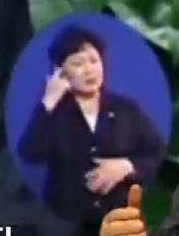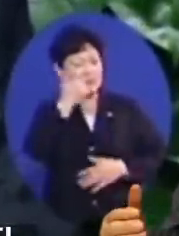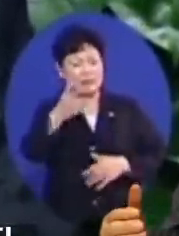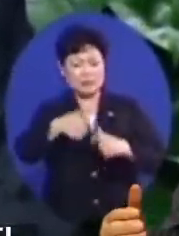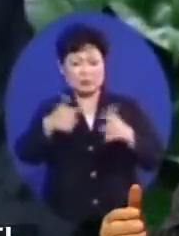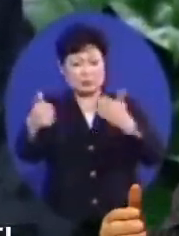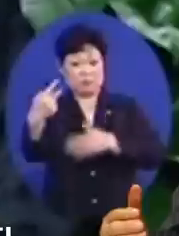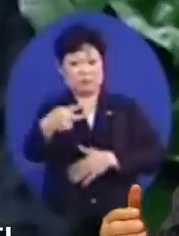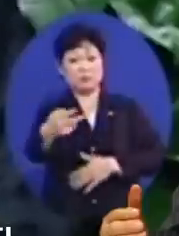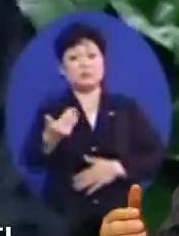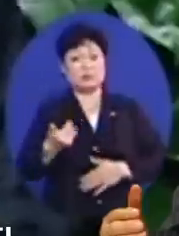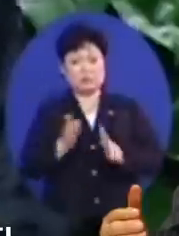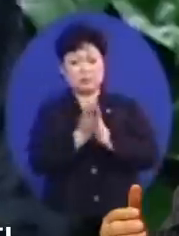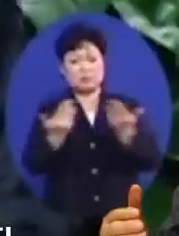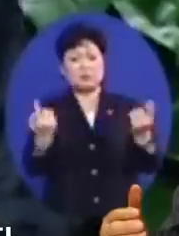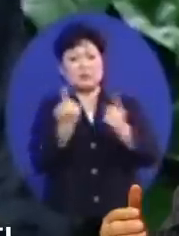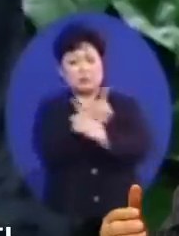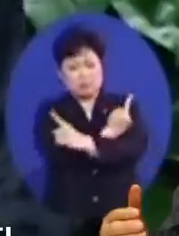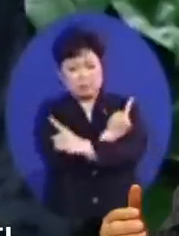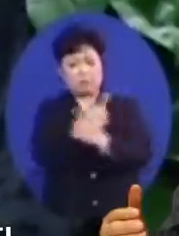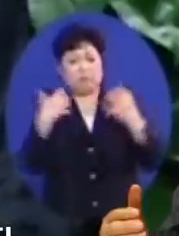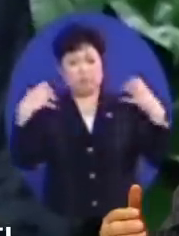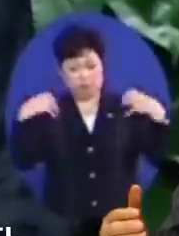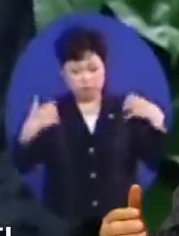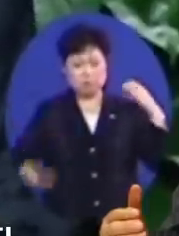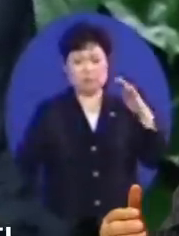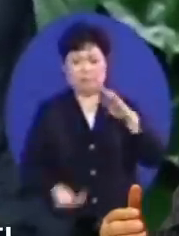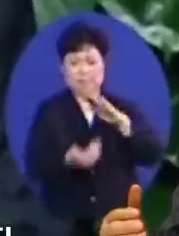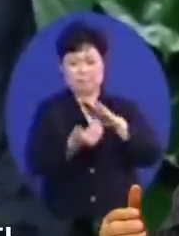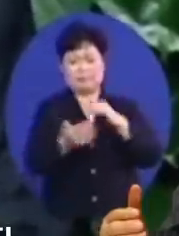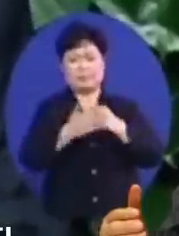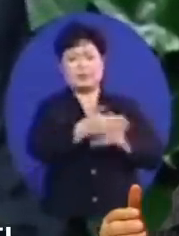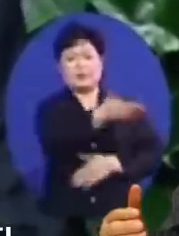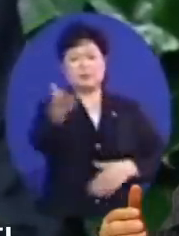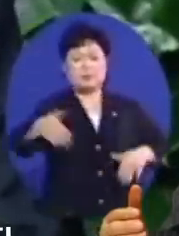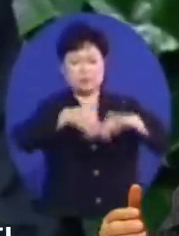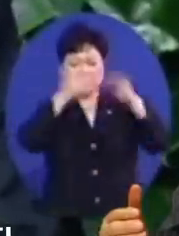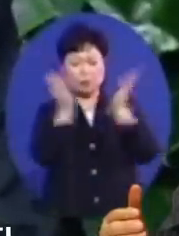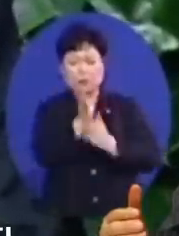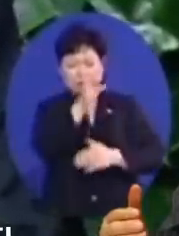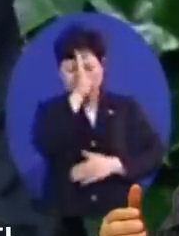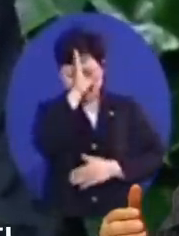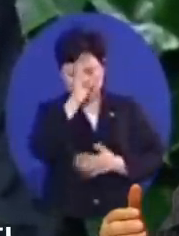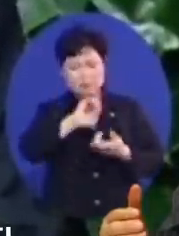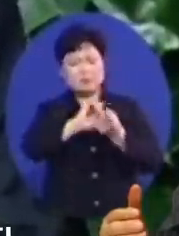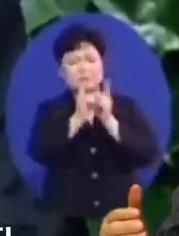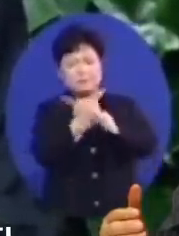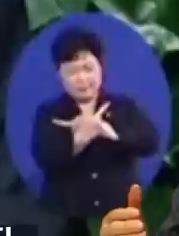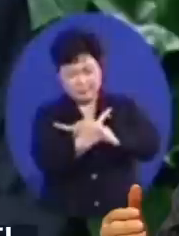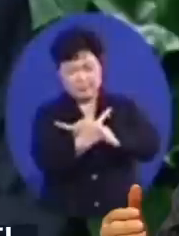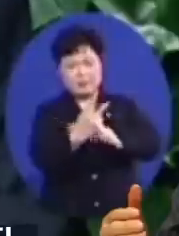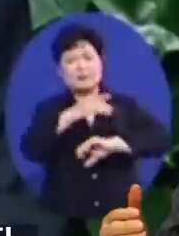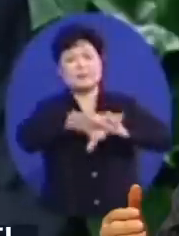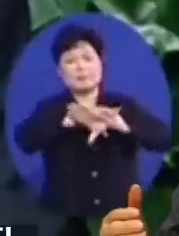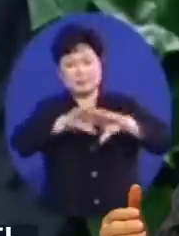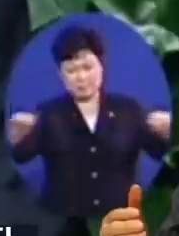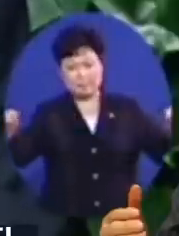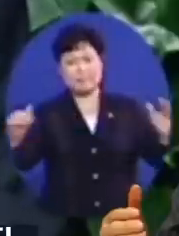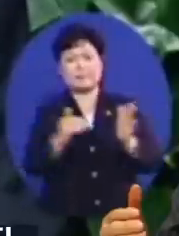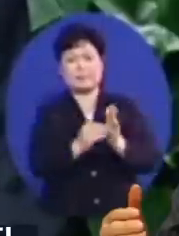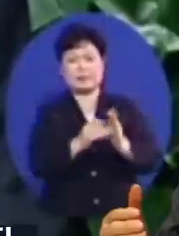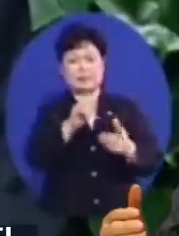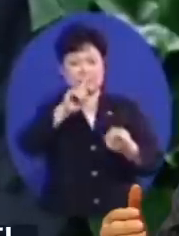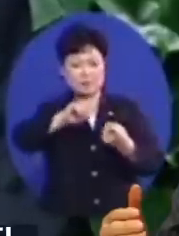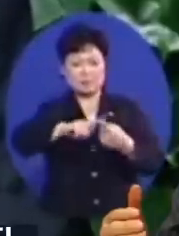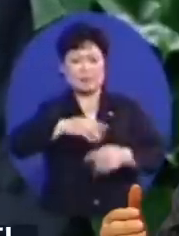것을 친히 대신 담당해 주었습니다. 그리고 여러분의 병을 짊어져 주셨습니다. 이